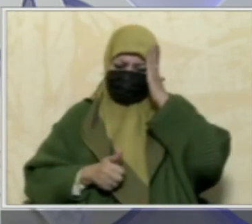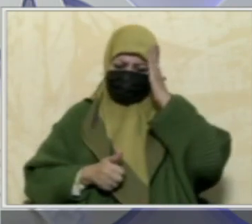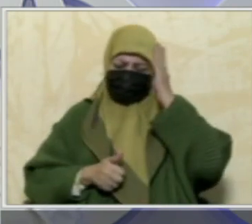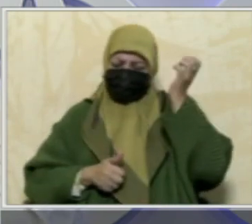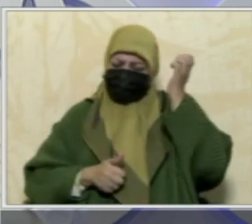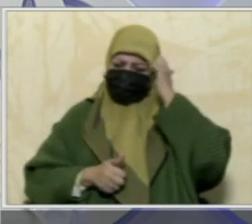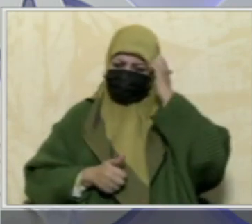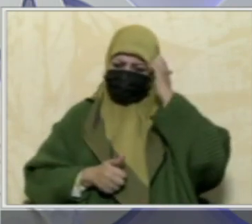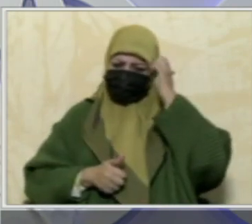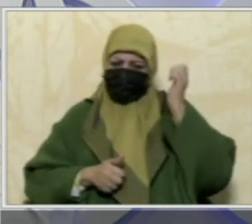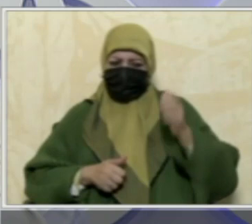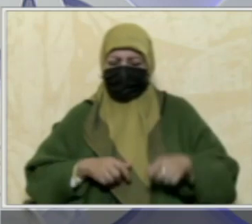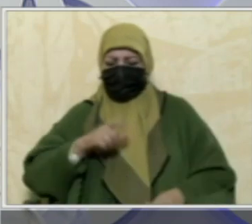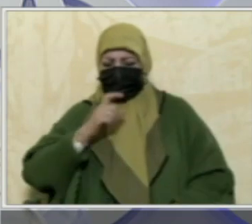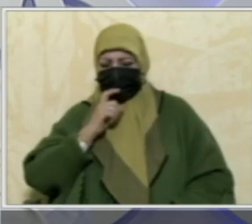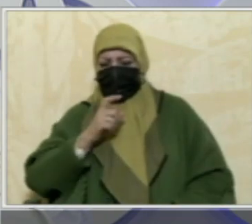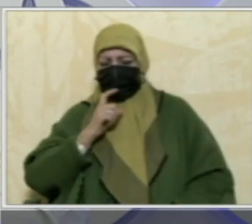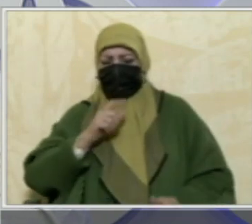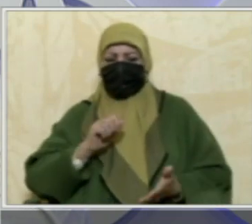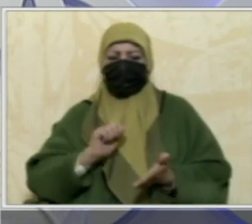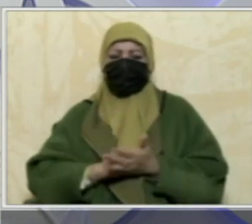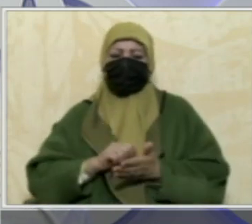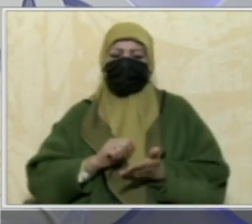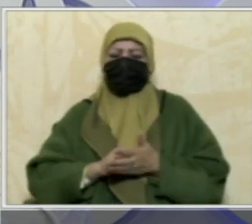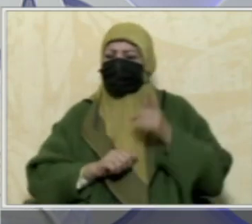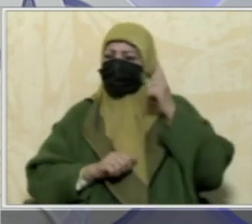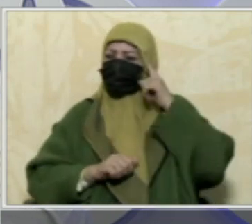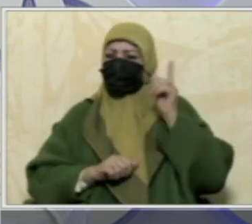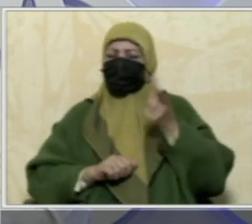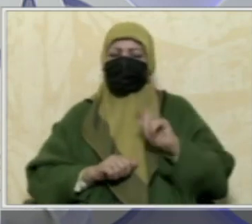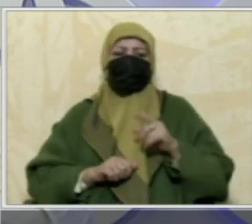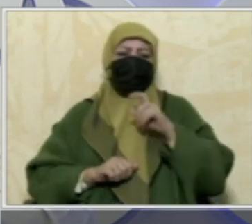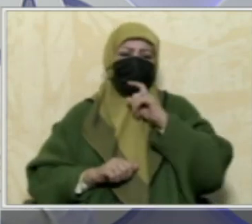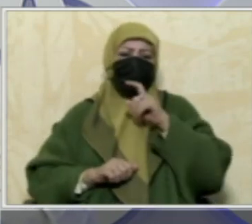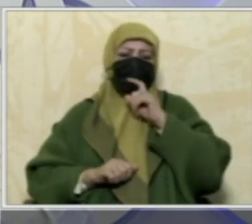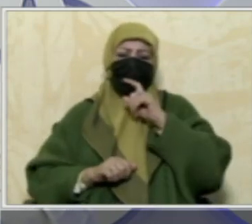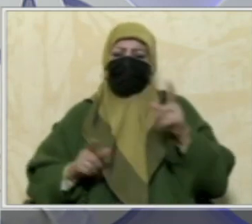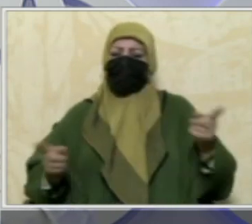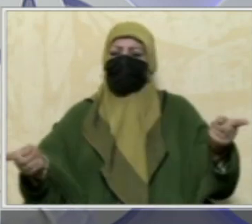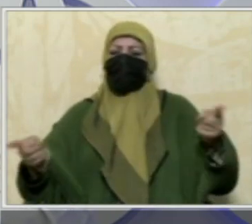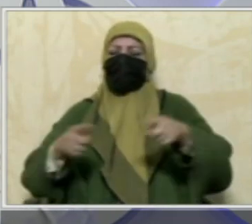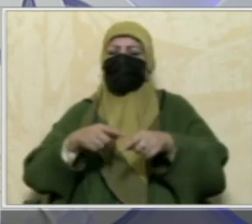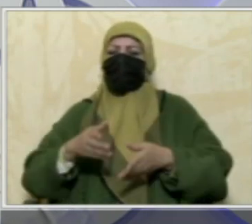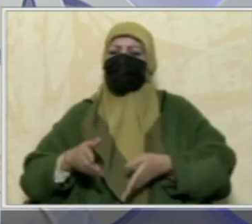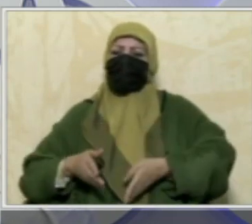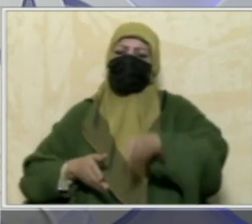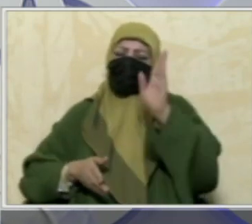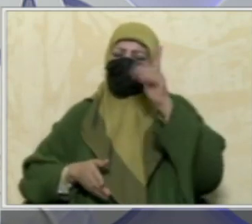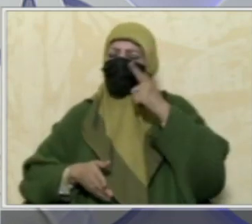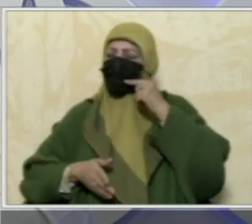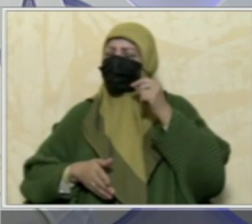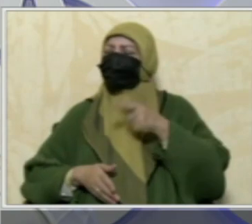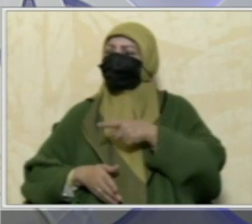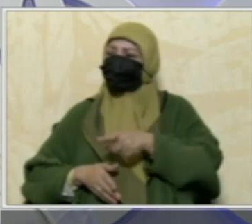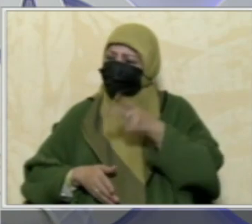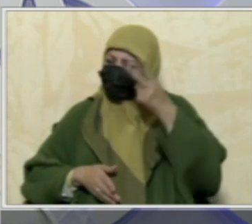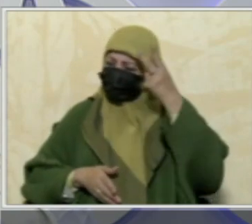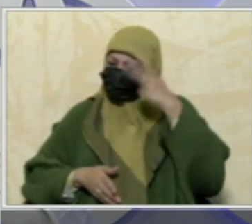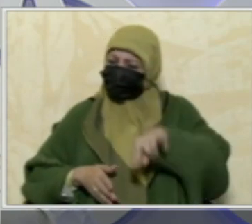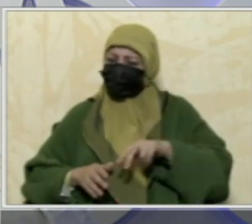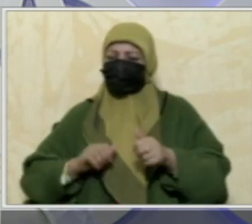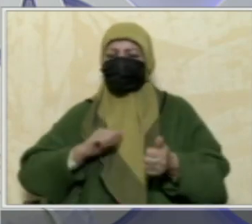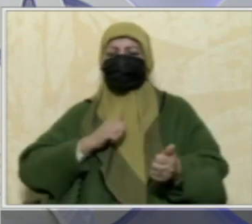ليس لها شيء ولا علاقه لها بشيء ما فيطلقها زوجها بيمين